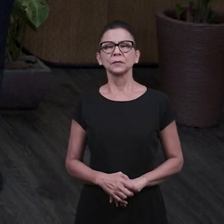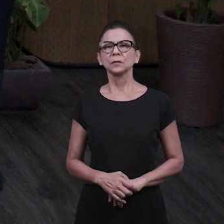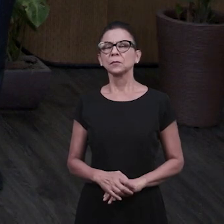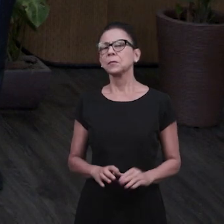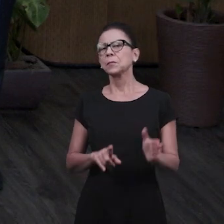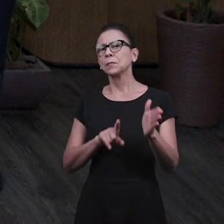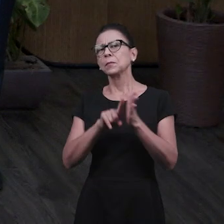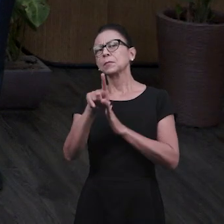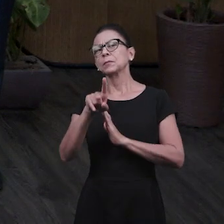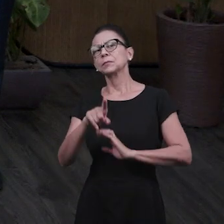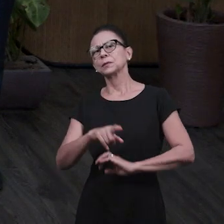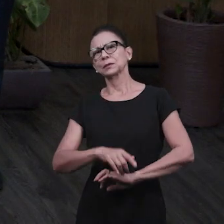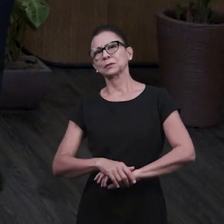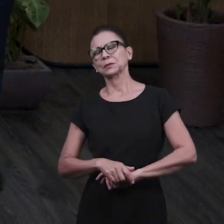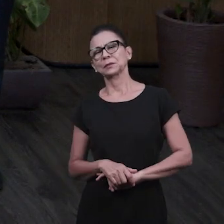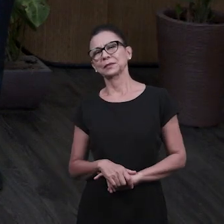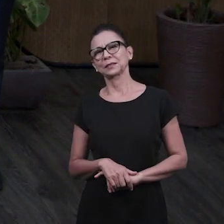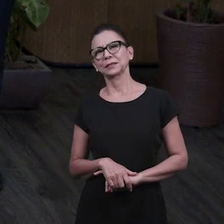question.